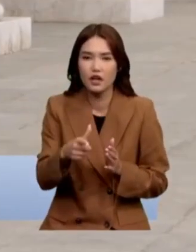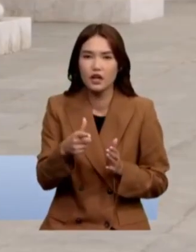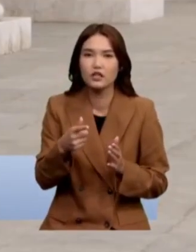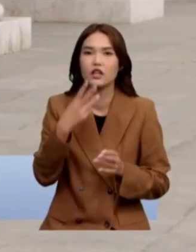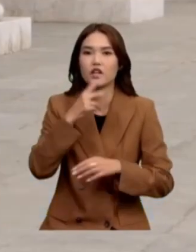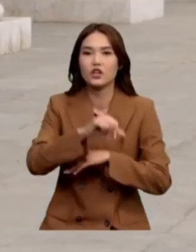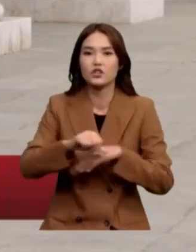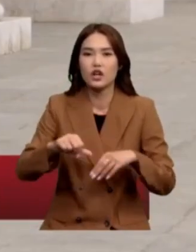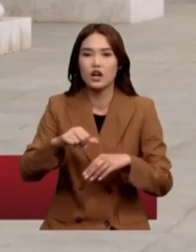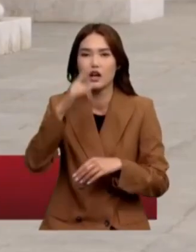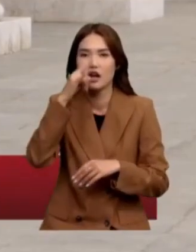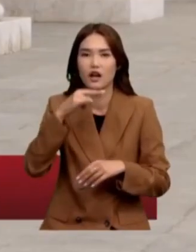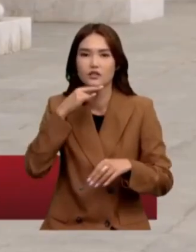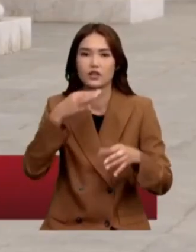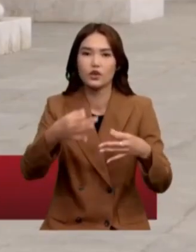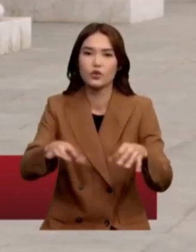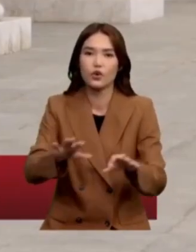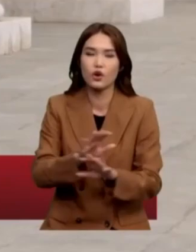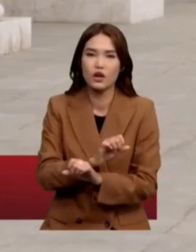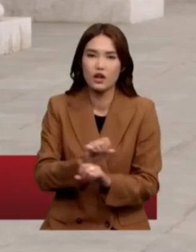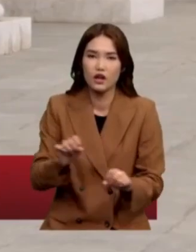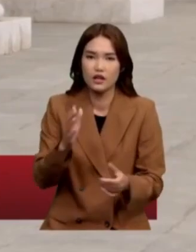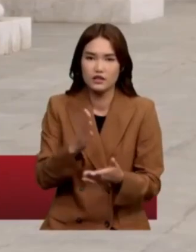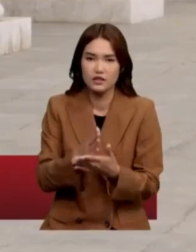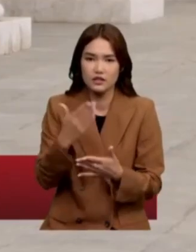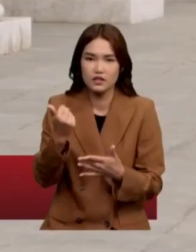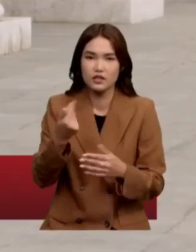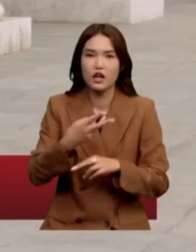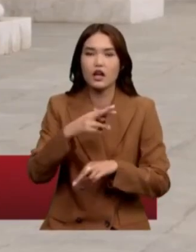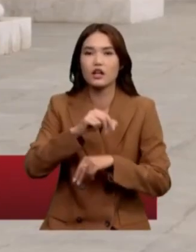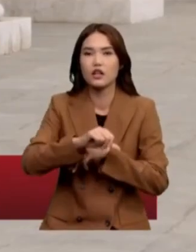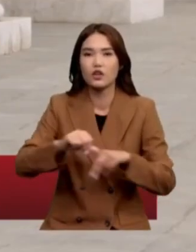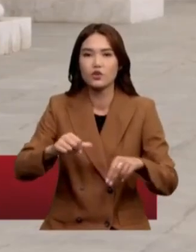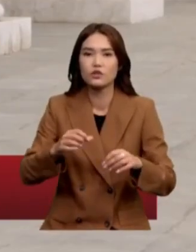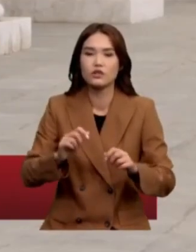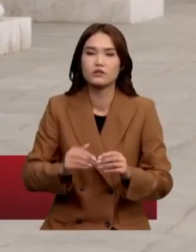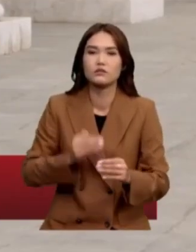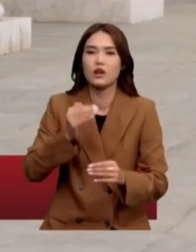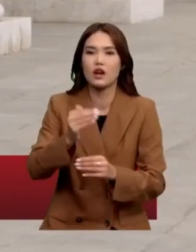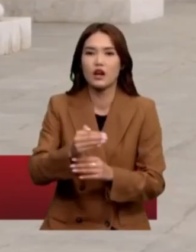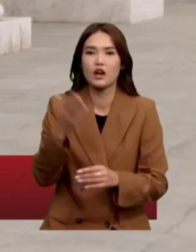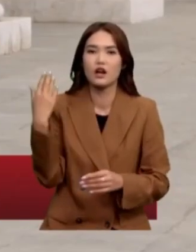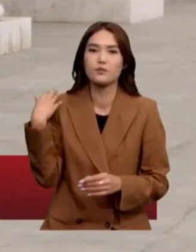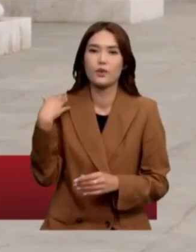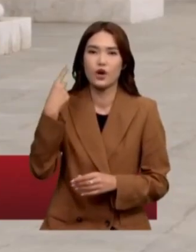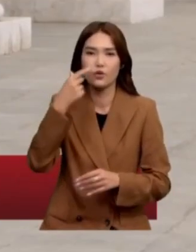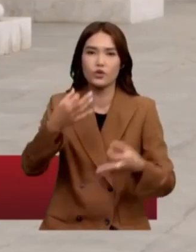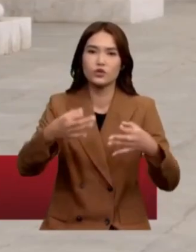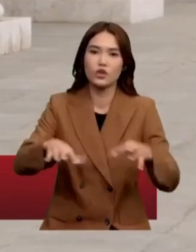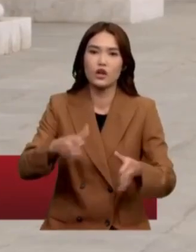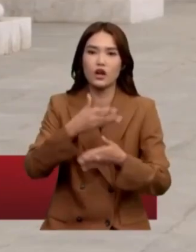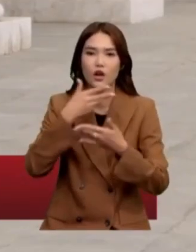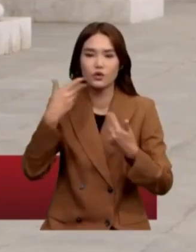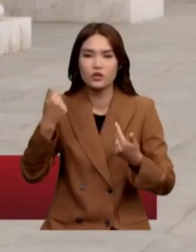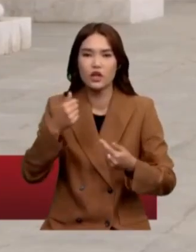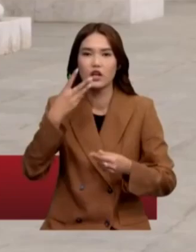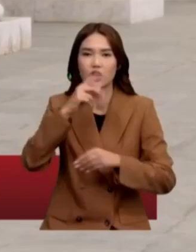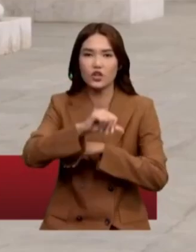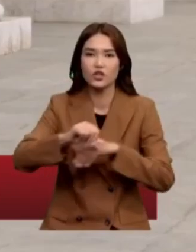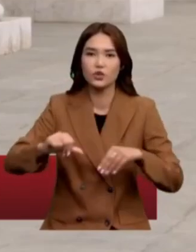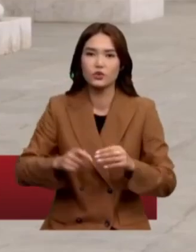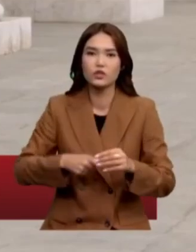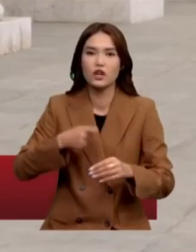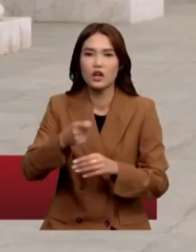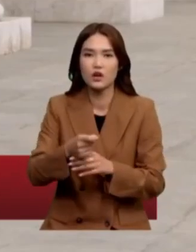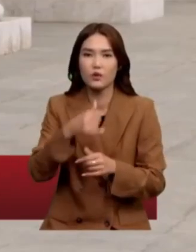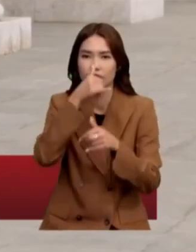мұндайларды Қазақстанға жолатпайды. Брифингке келген шекара қызметі басшыларының айтуларынша, олардың рұқсатынсыз ел аумағынан шыбында ұшып